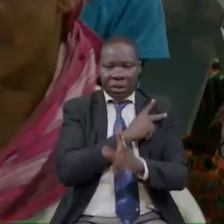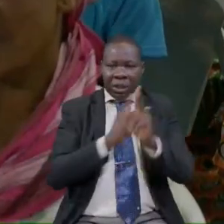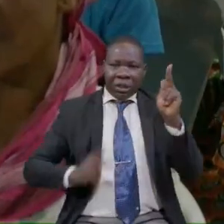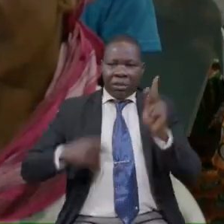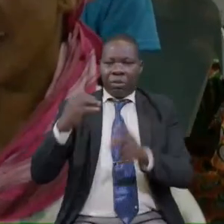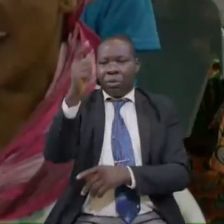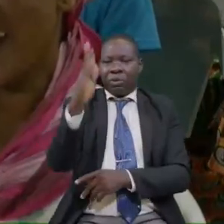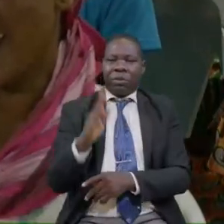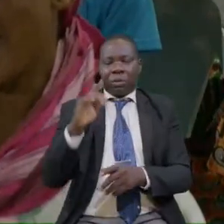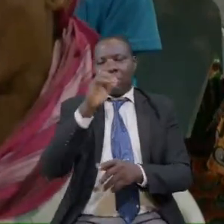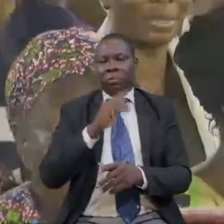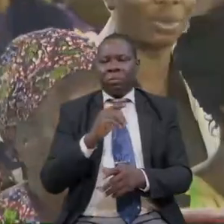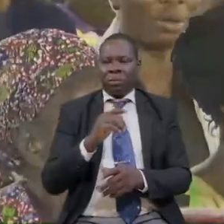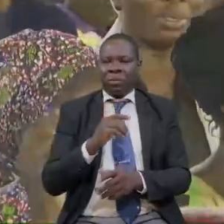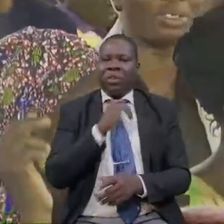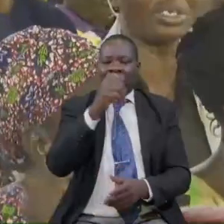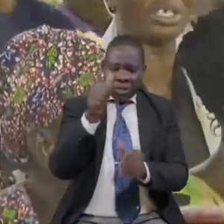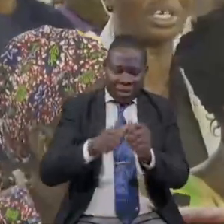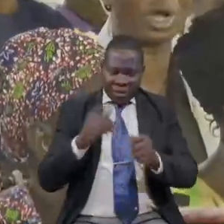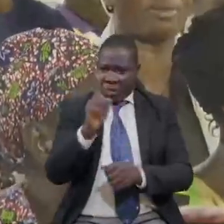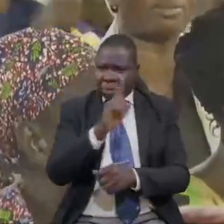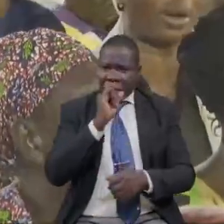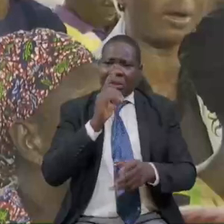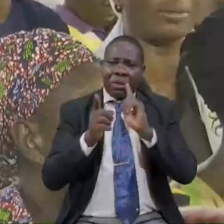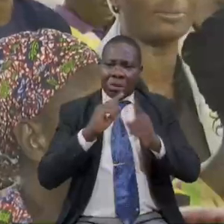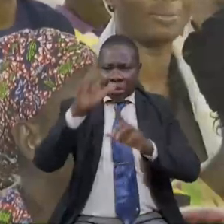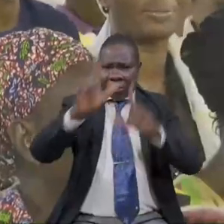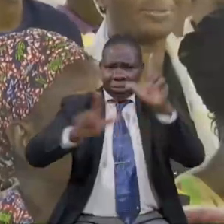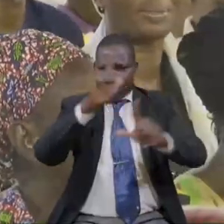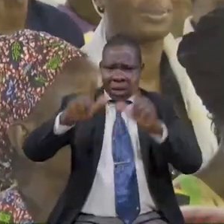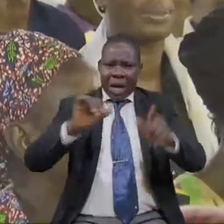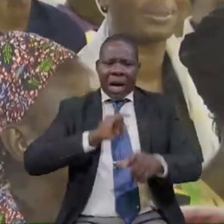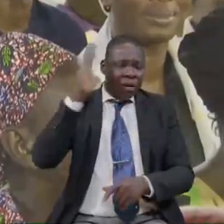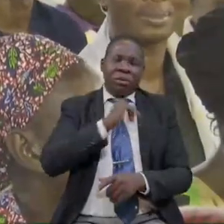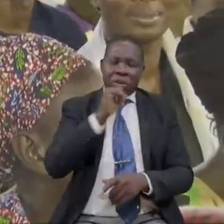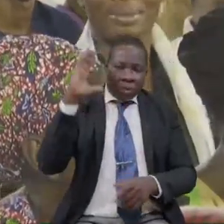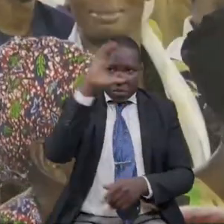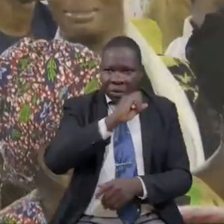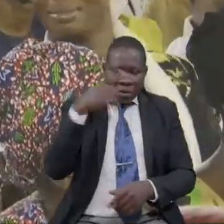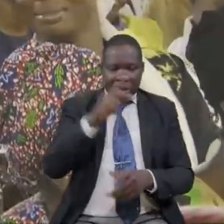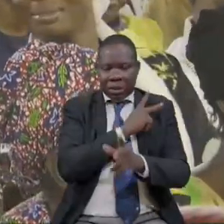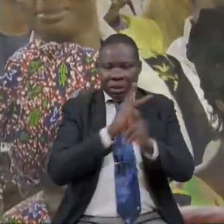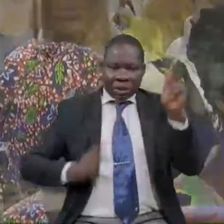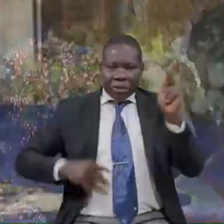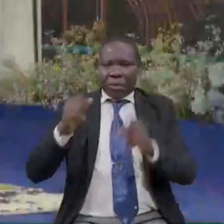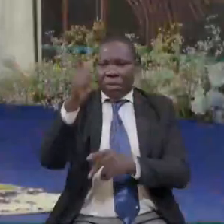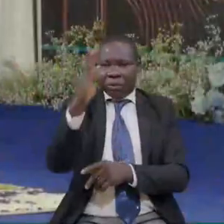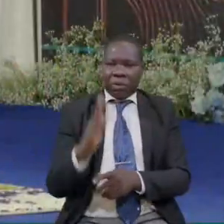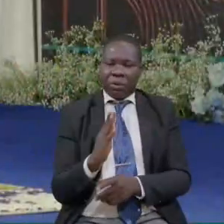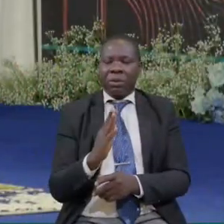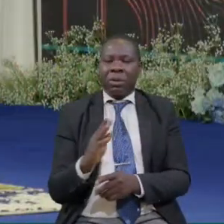Dieu. Ce n'est pas tout le monde qui parle. Je ne vais pas rater le royaume de Dieu.